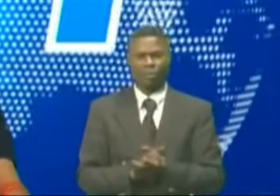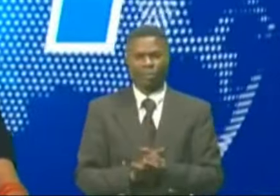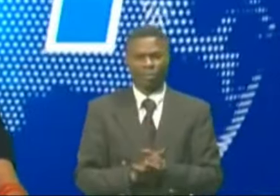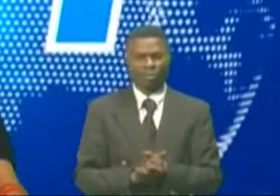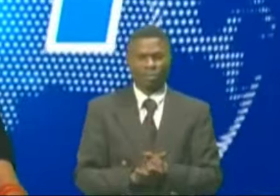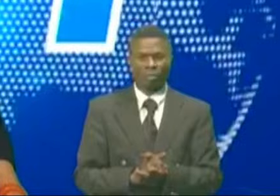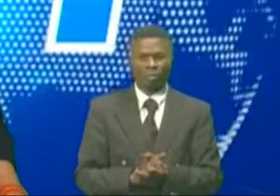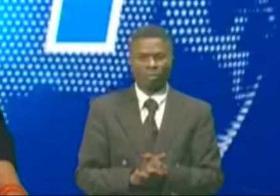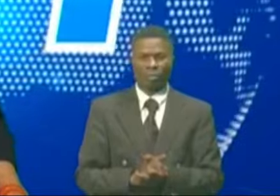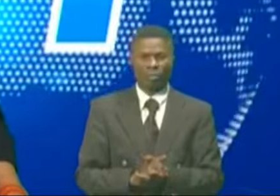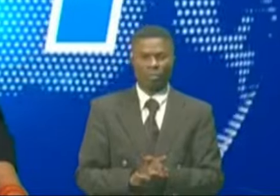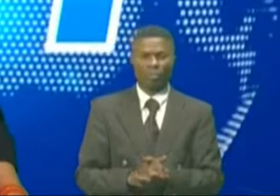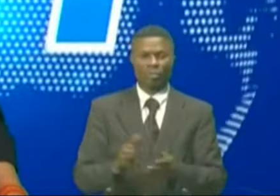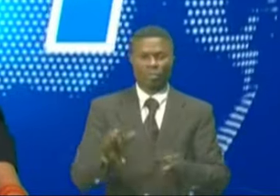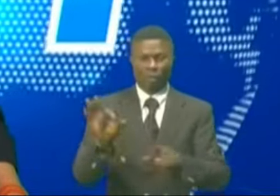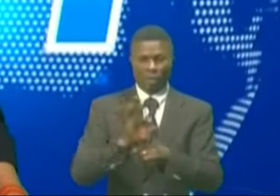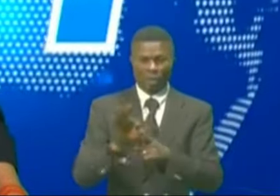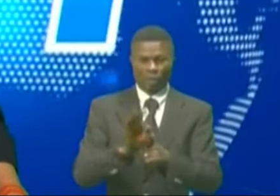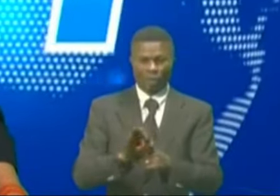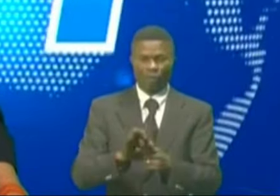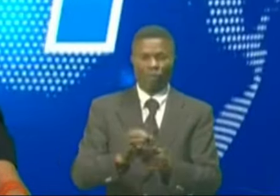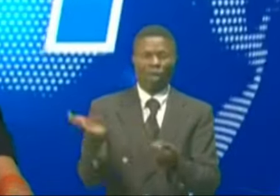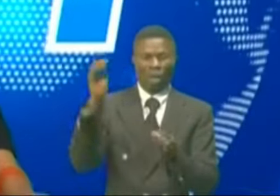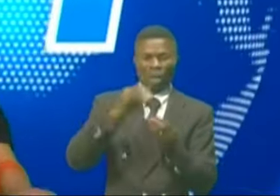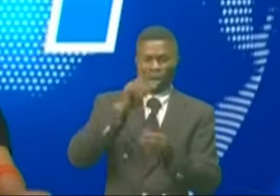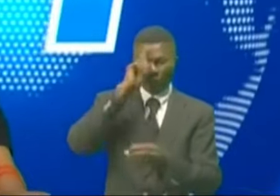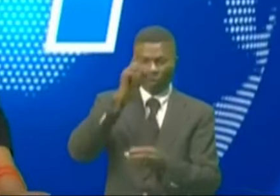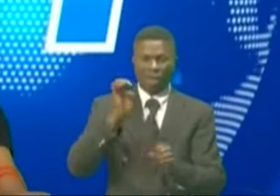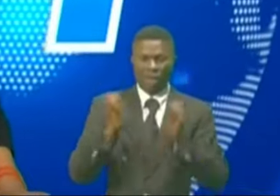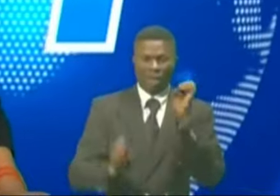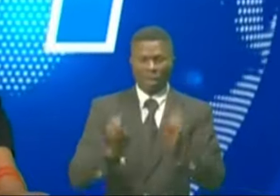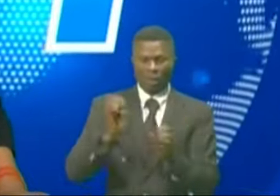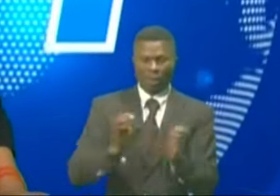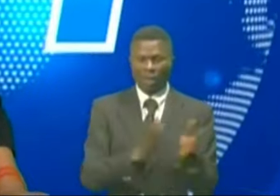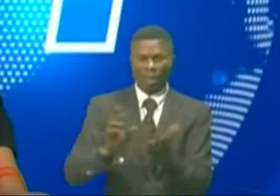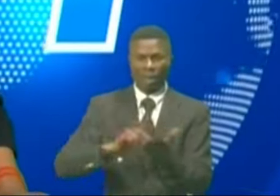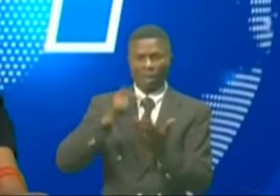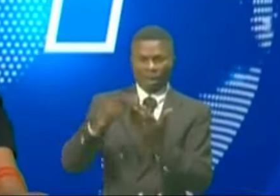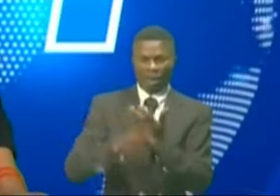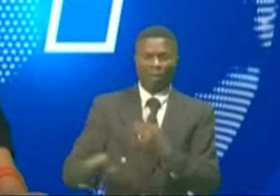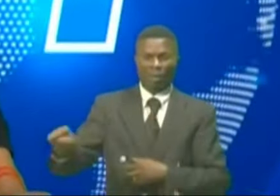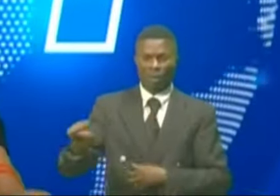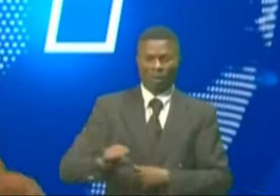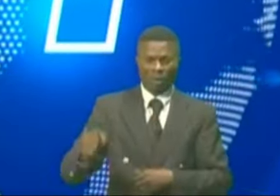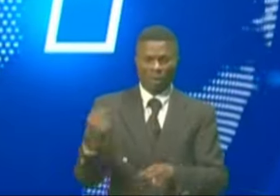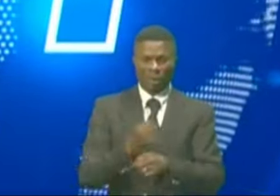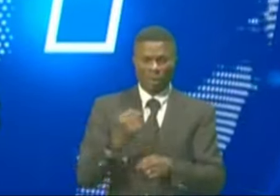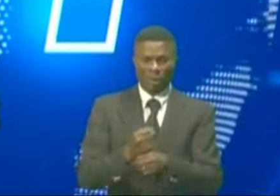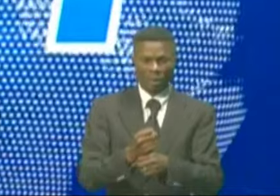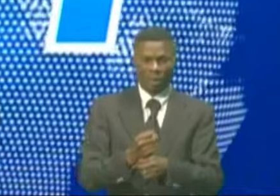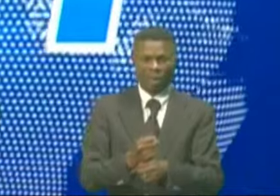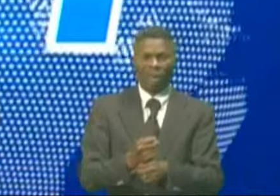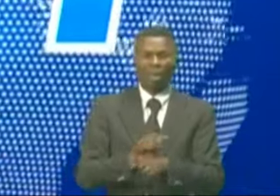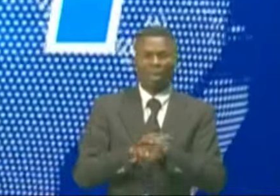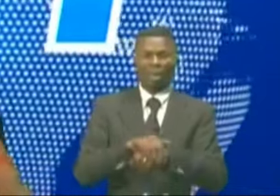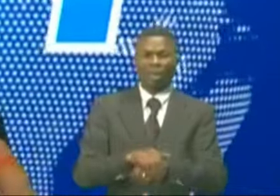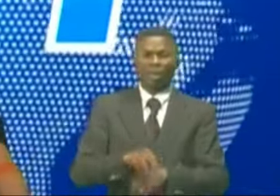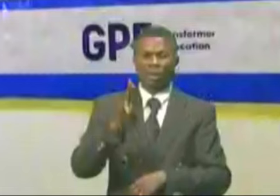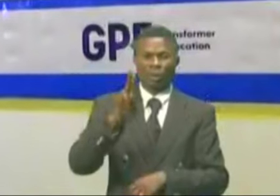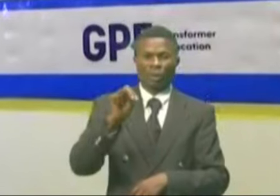Et puis, cette session des renforcements des capacités en suivi, évaluation et planification sectorielle, travaux qui a connu le concours de